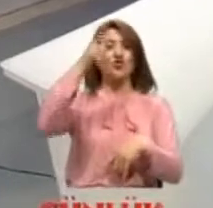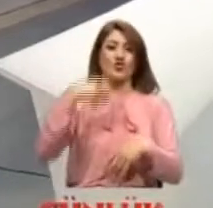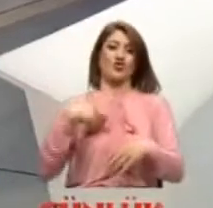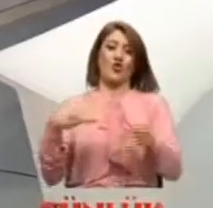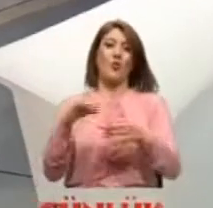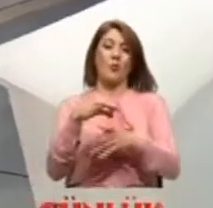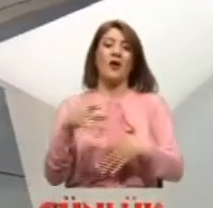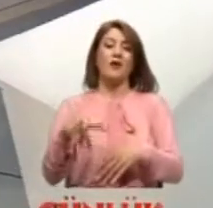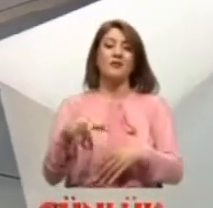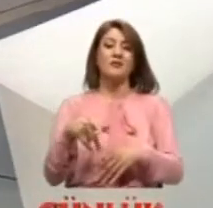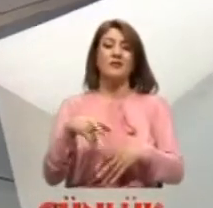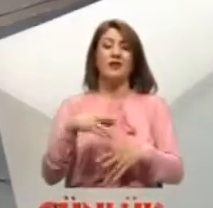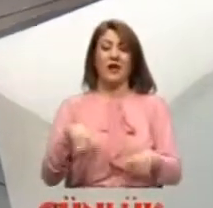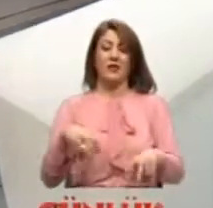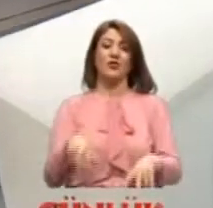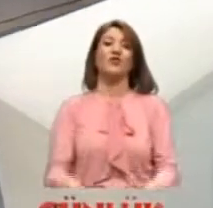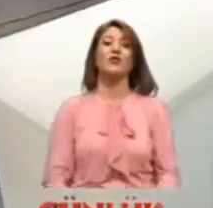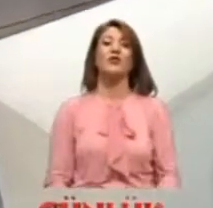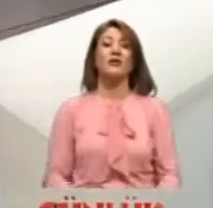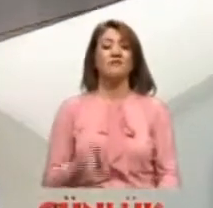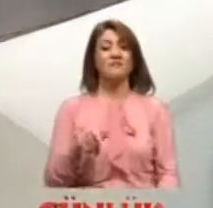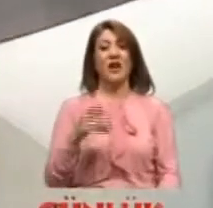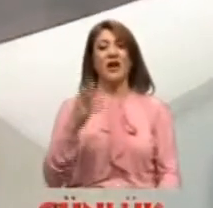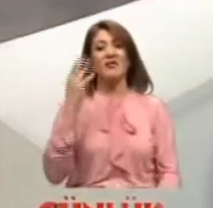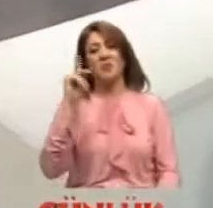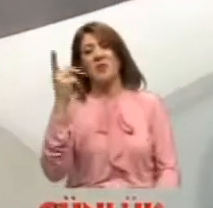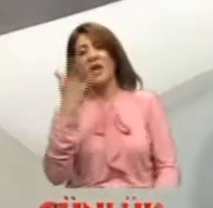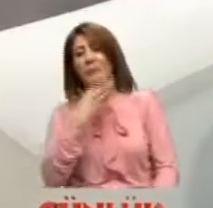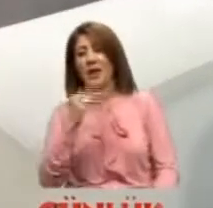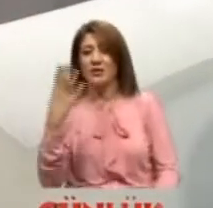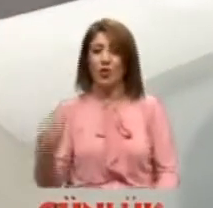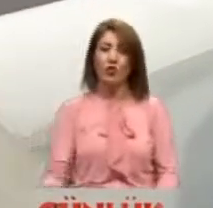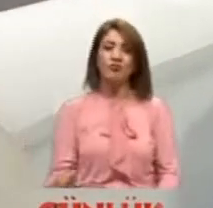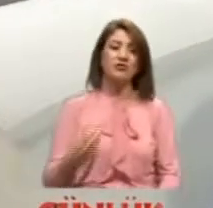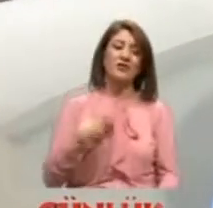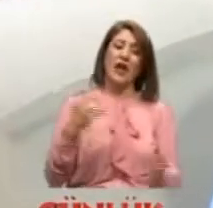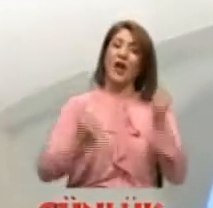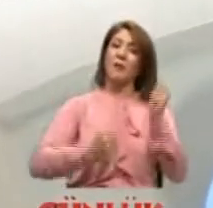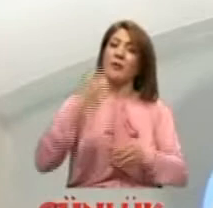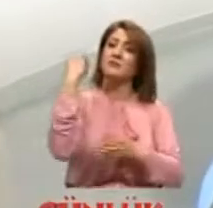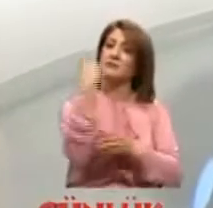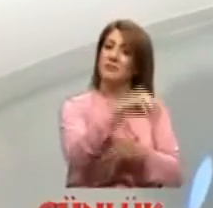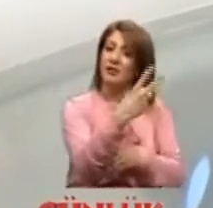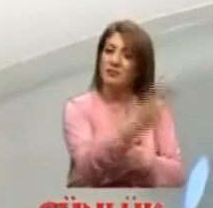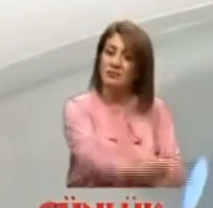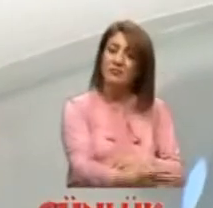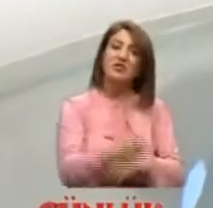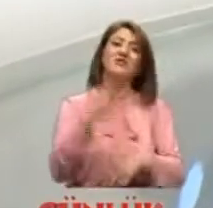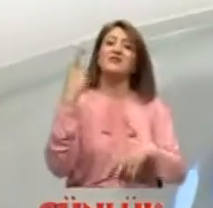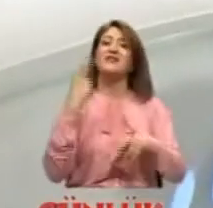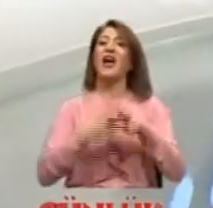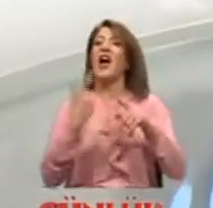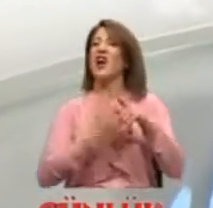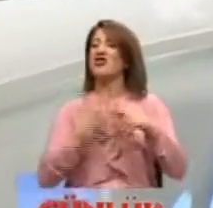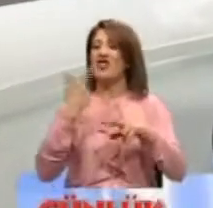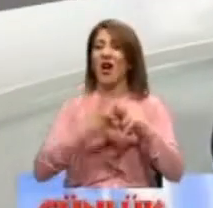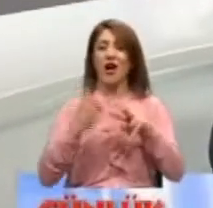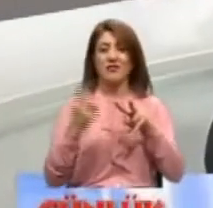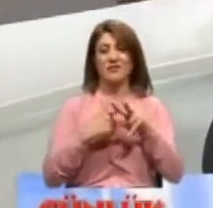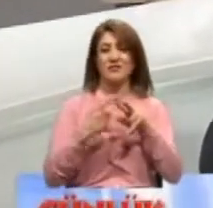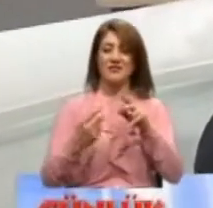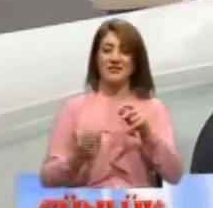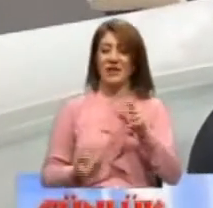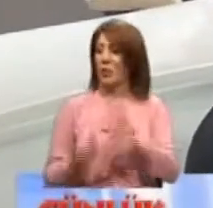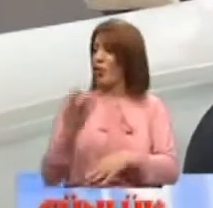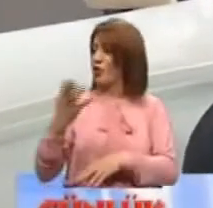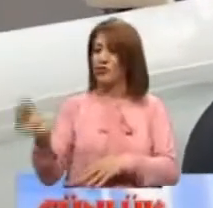operatörü. Şimdi anladık ki birisi emekli olmuş, arabasını da satmış. Bir ajanlık yer boşalmış, kadro boşalmış. Bu tek kişiden çıkıyor